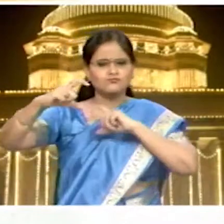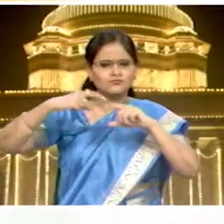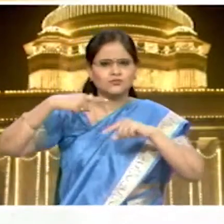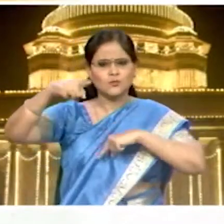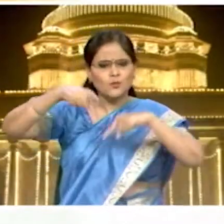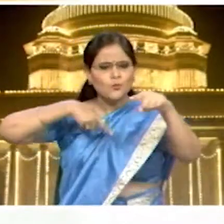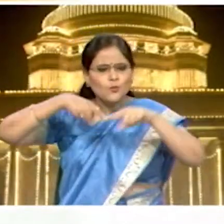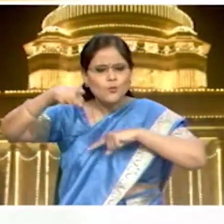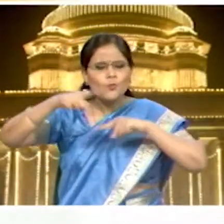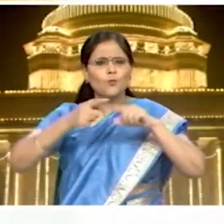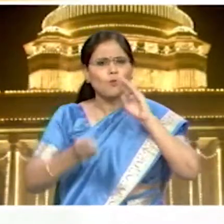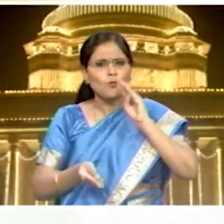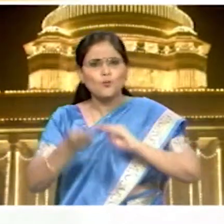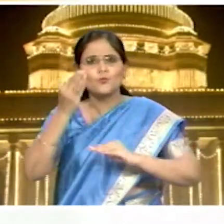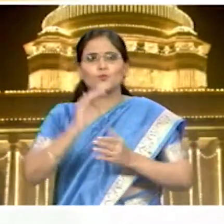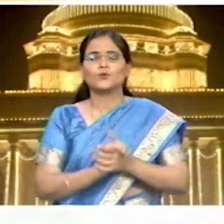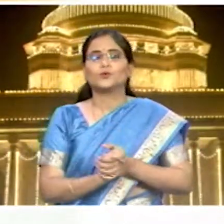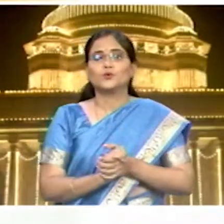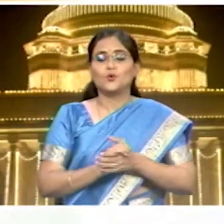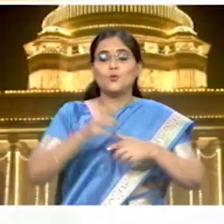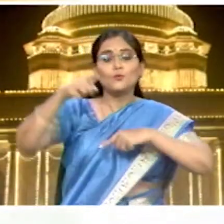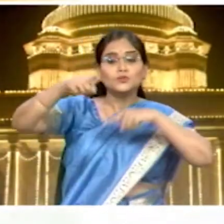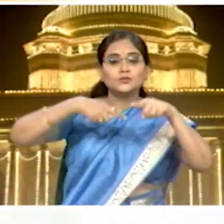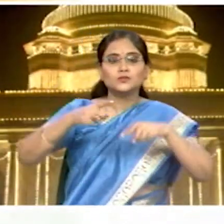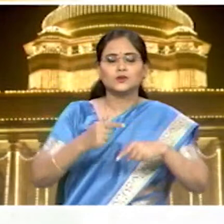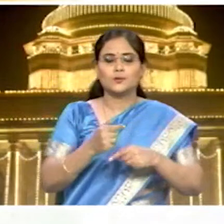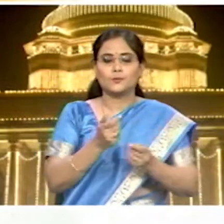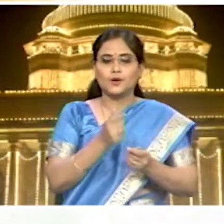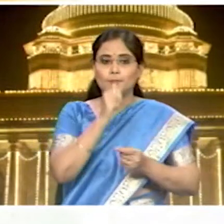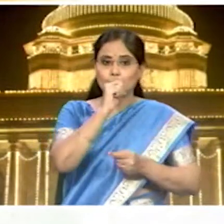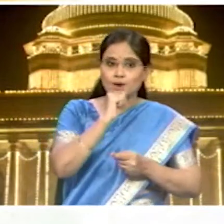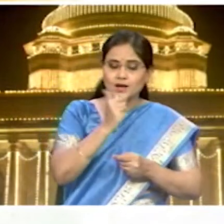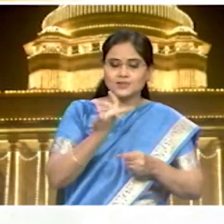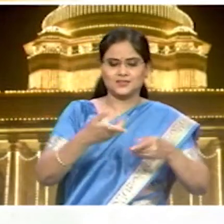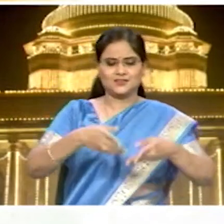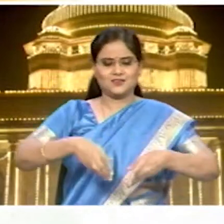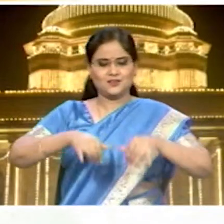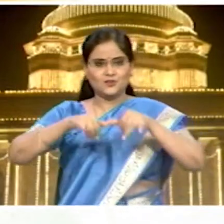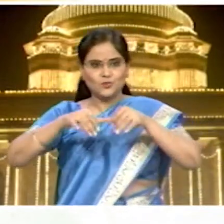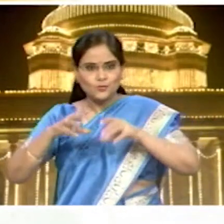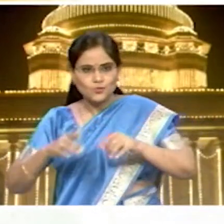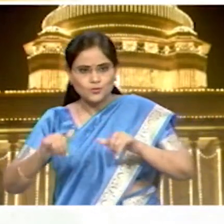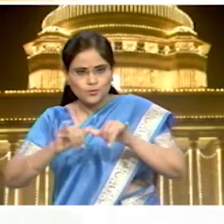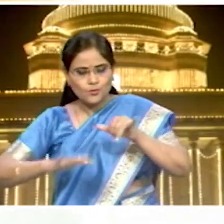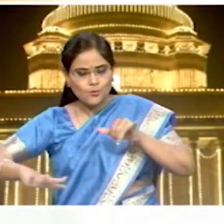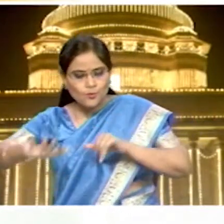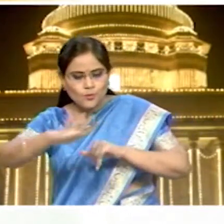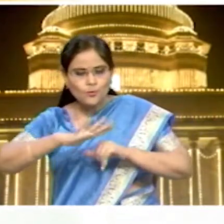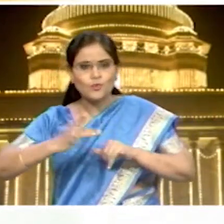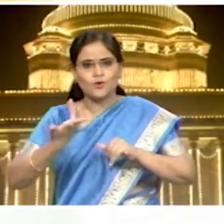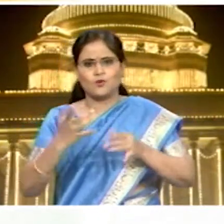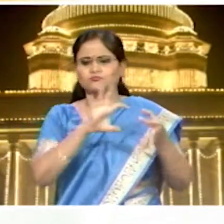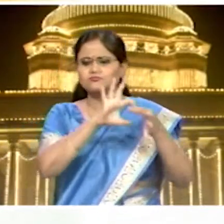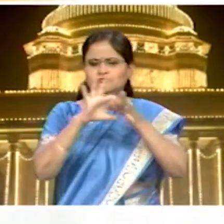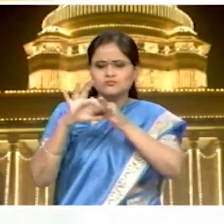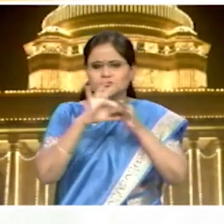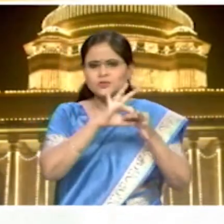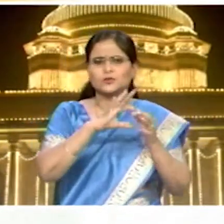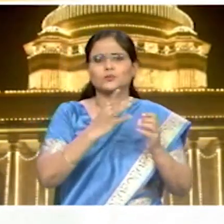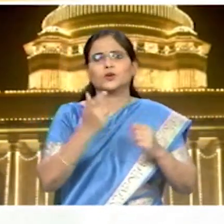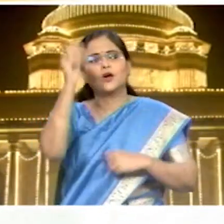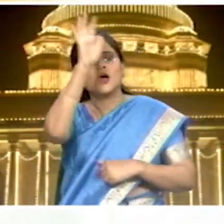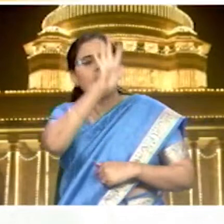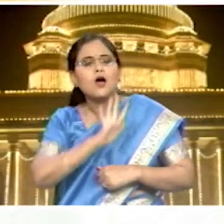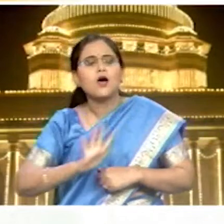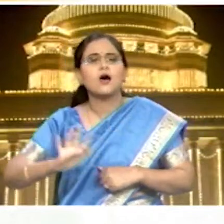के जल, थल, वायु आदि पर आधारित सभी माध्यमों को भलीभांति एक दूसरे के साथ जोड़कर पूरे देश